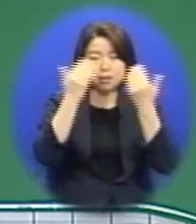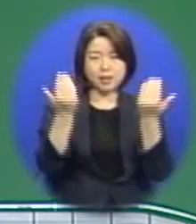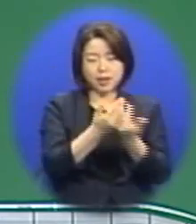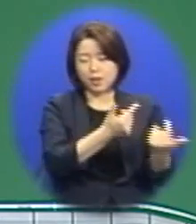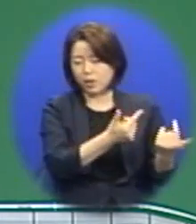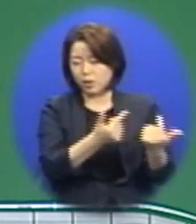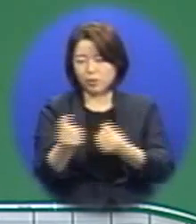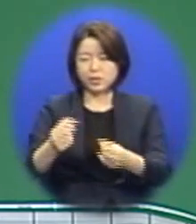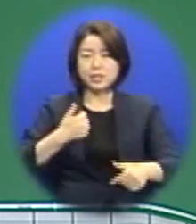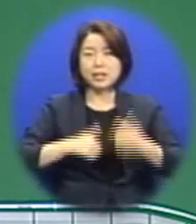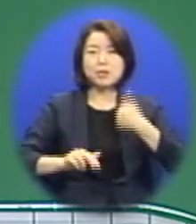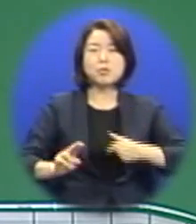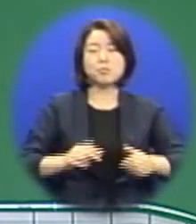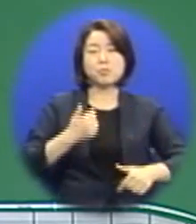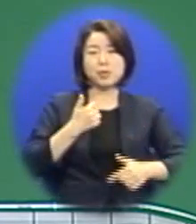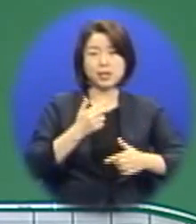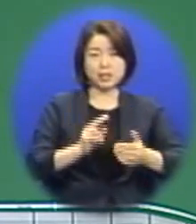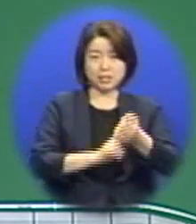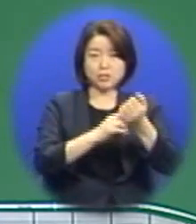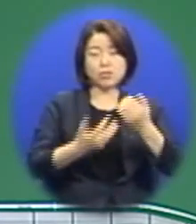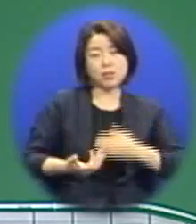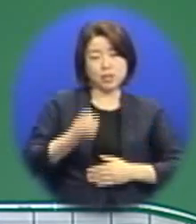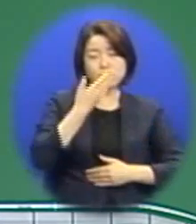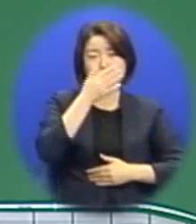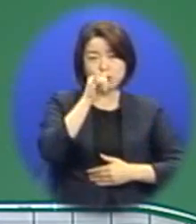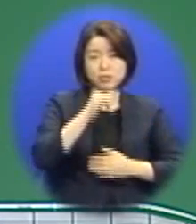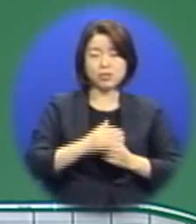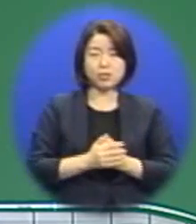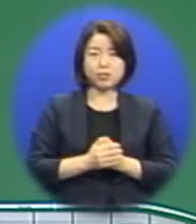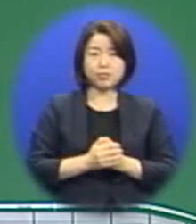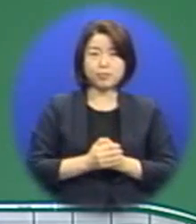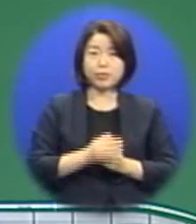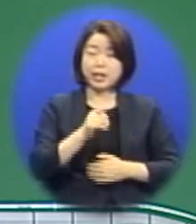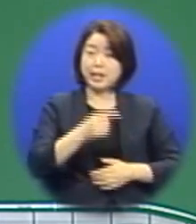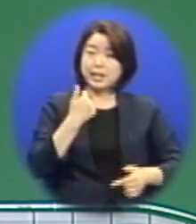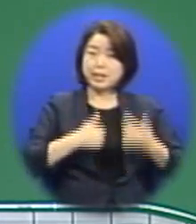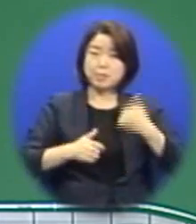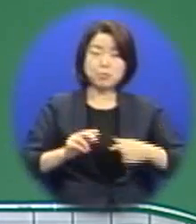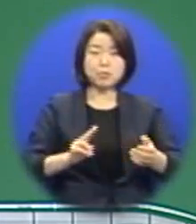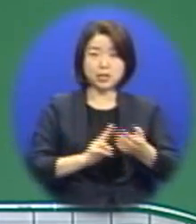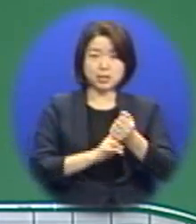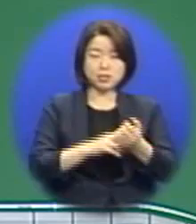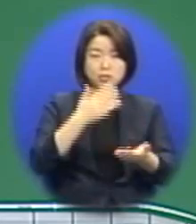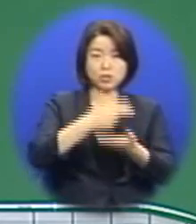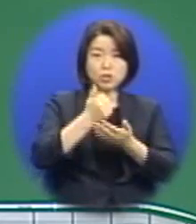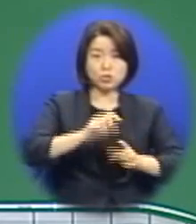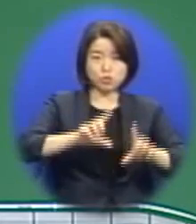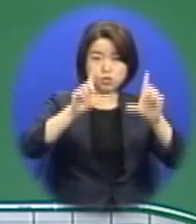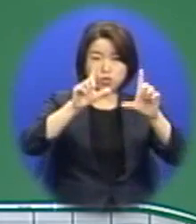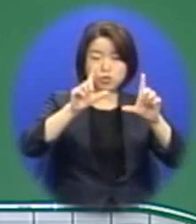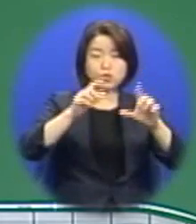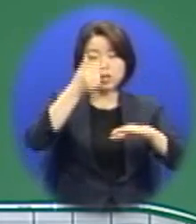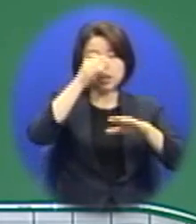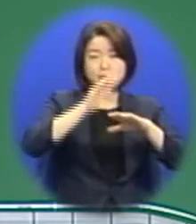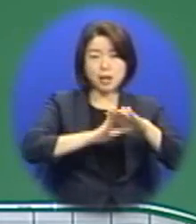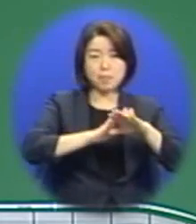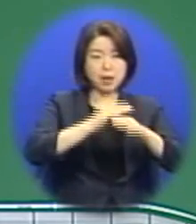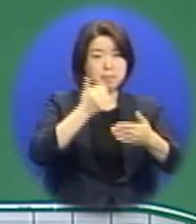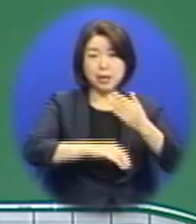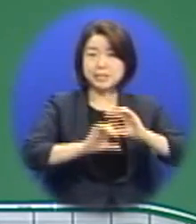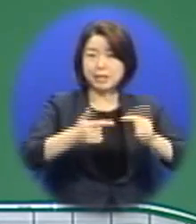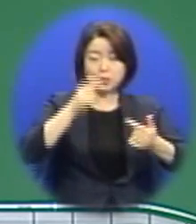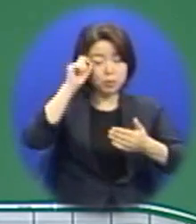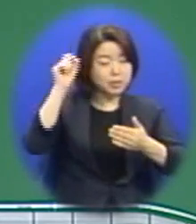수 있습니다. 여러분 이 기쁨의 기적은 주일 예배 빠지지 않고 새벽기도 나와야